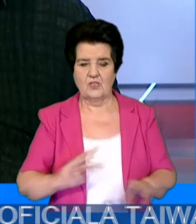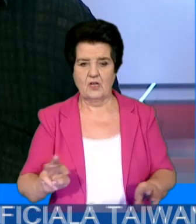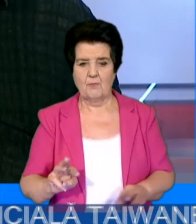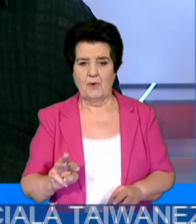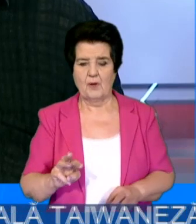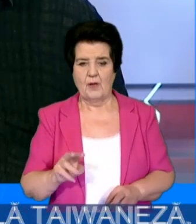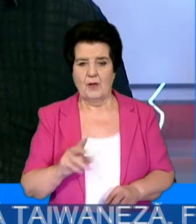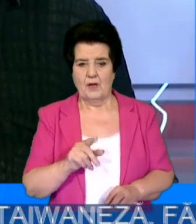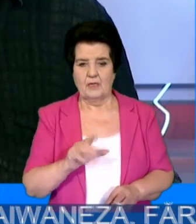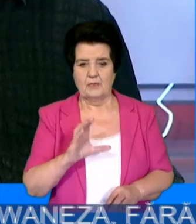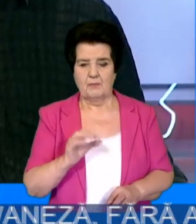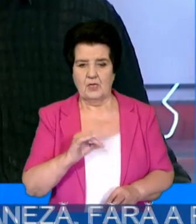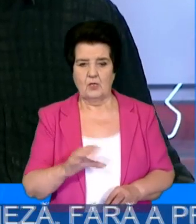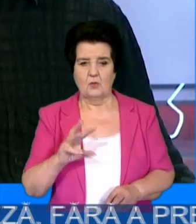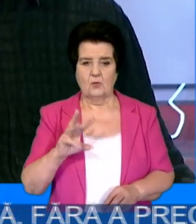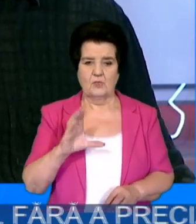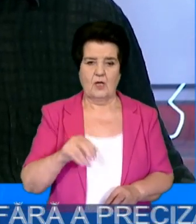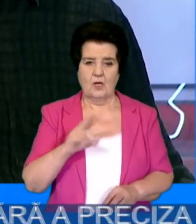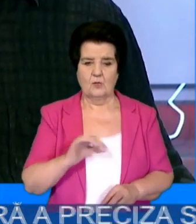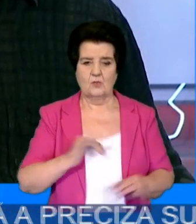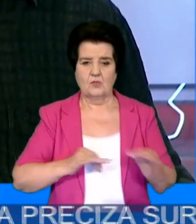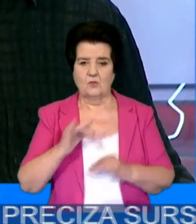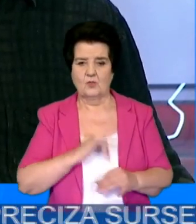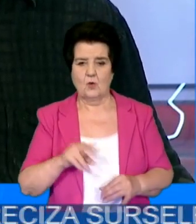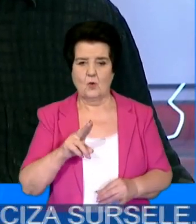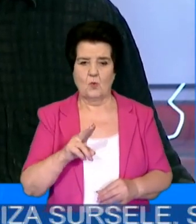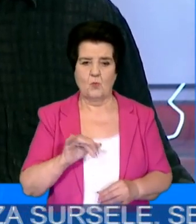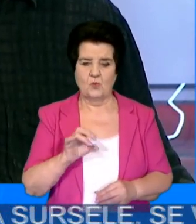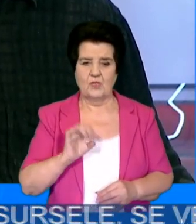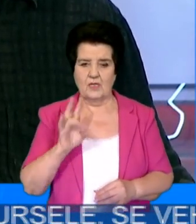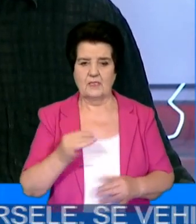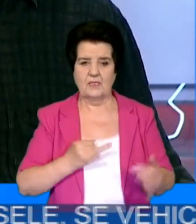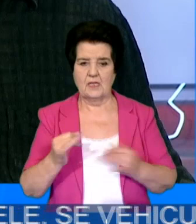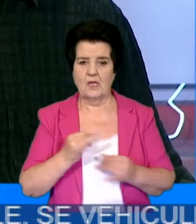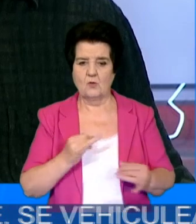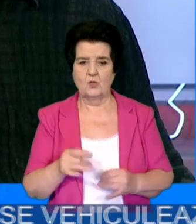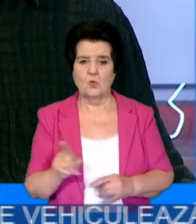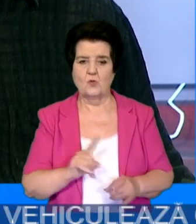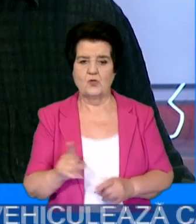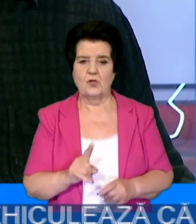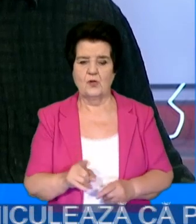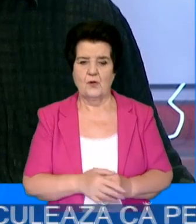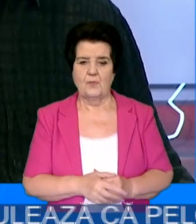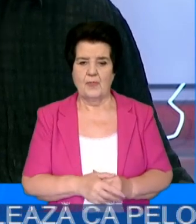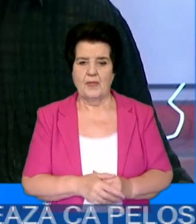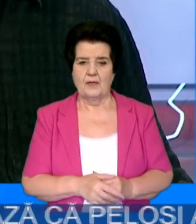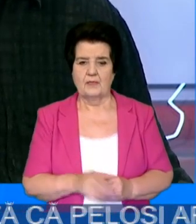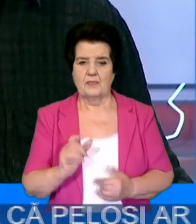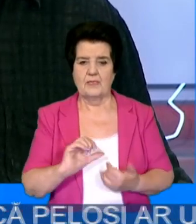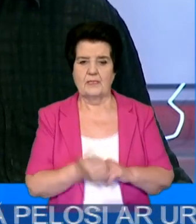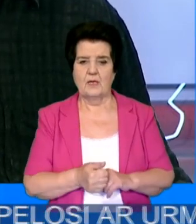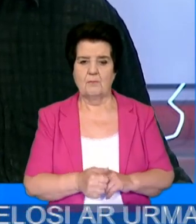pe președinta Maia Sandu că nu a mers să discute personal cu Putin, să negocieze. Puteau ei să